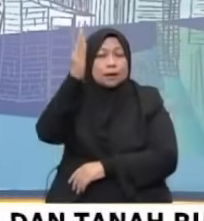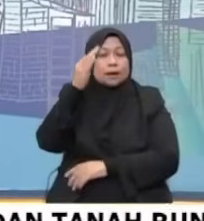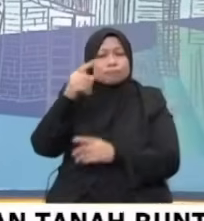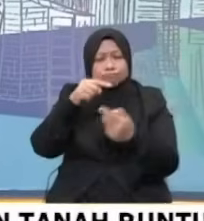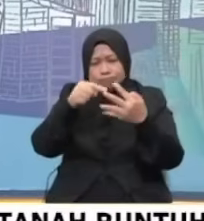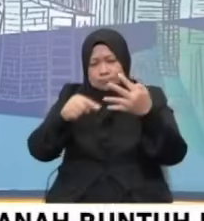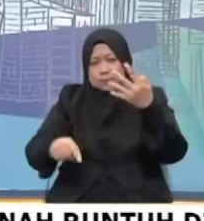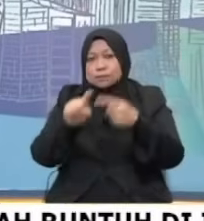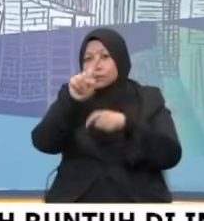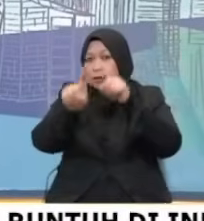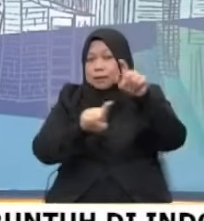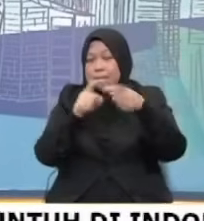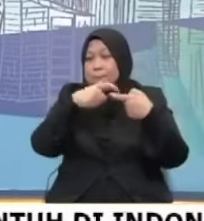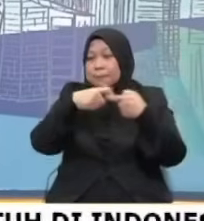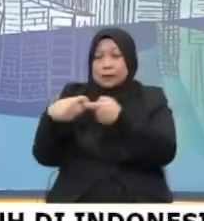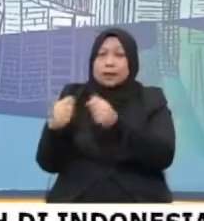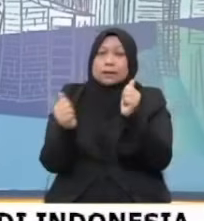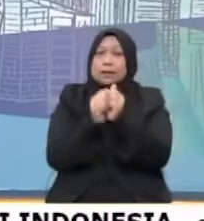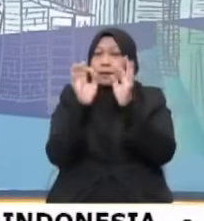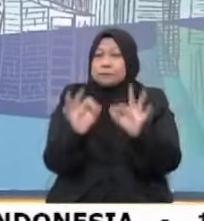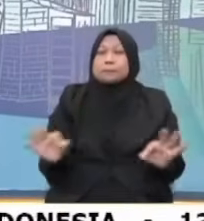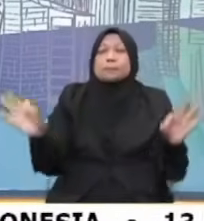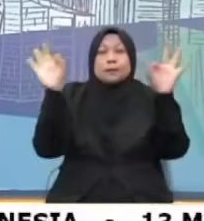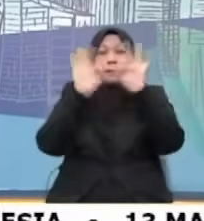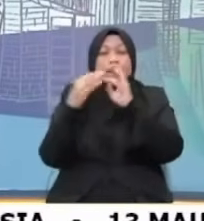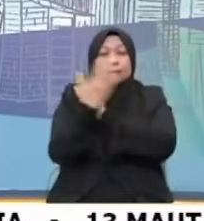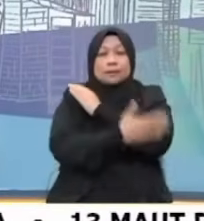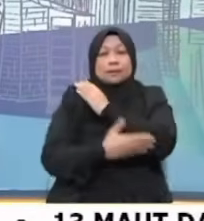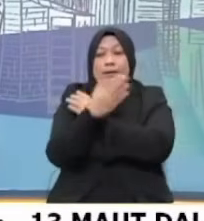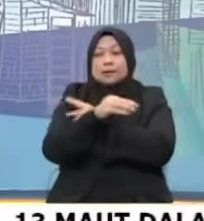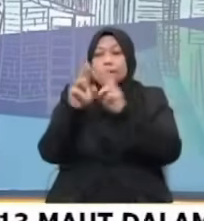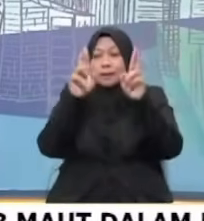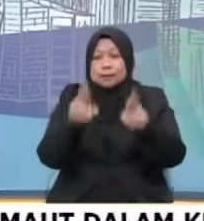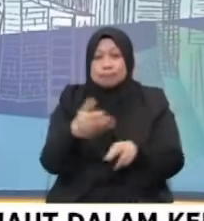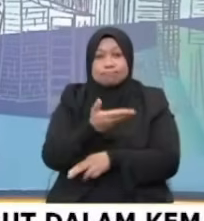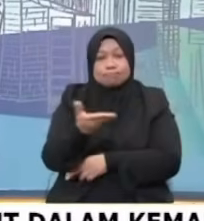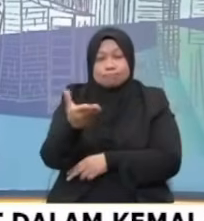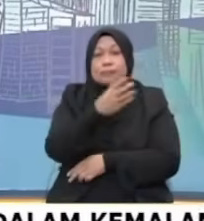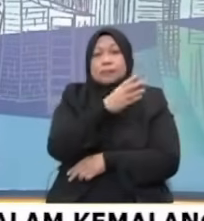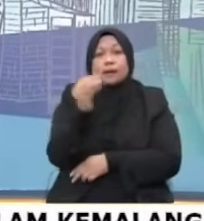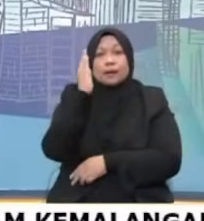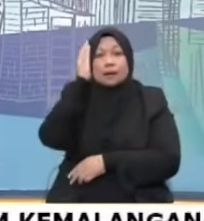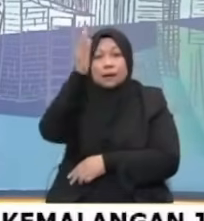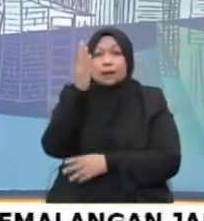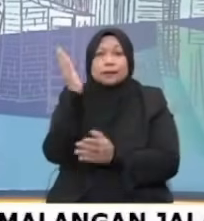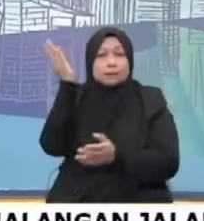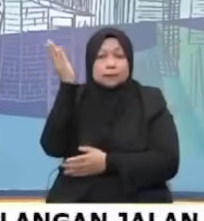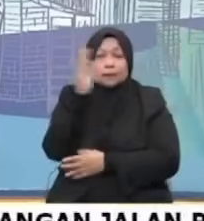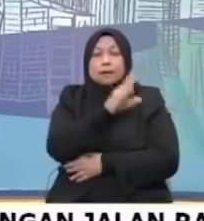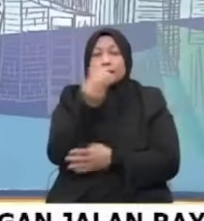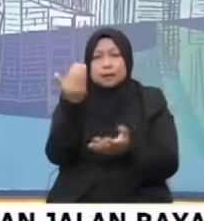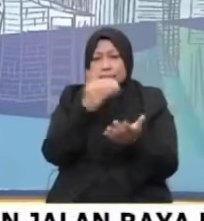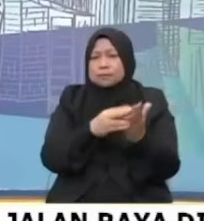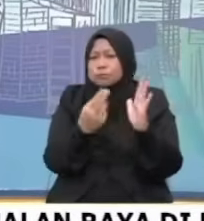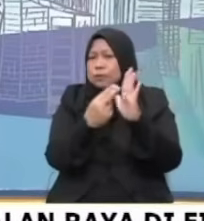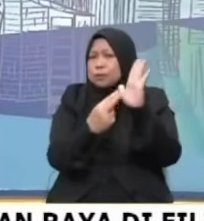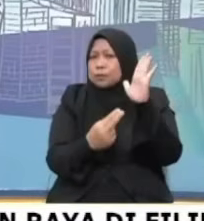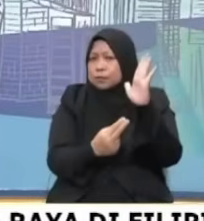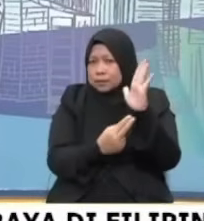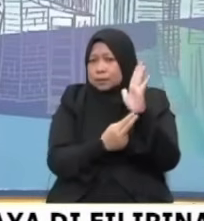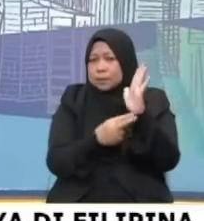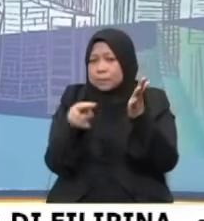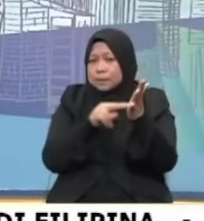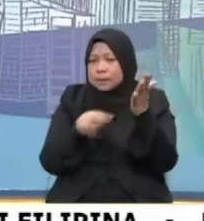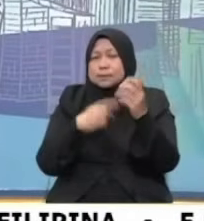beberapa soalan lain lagi yang terkait dengan kepentingan negara dan juga rakyat seterusnya akan dibentangkan beberapa Rang undang-undang untuk